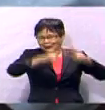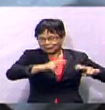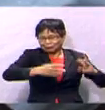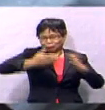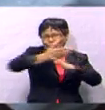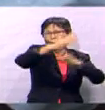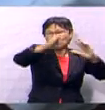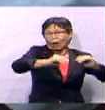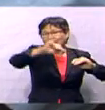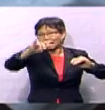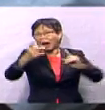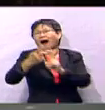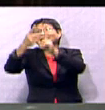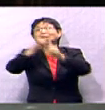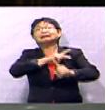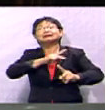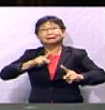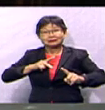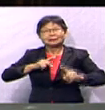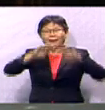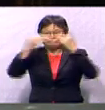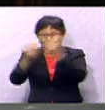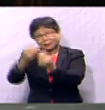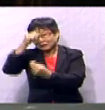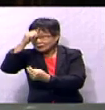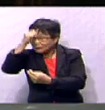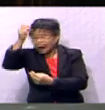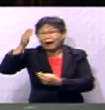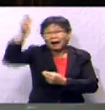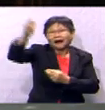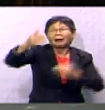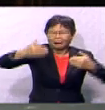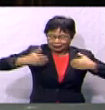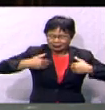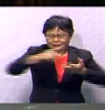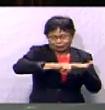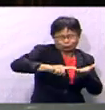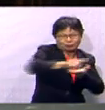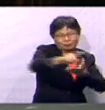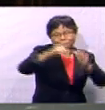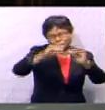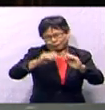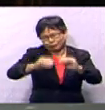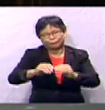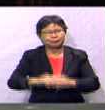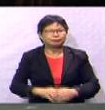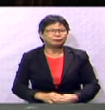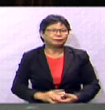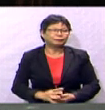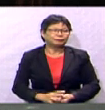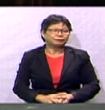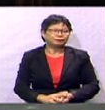menerusi mesyuarat jawatankuasa khas Kabinet Masyarakat India yang akan diadakan minggu hadapan.